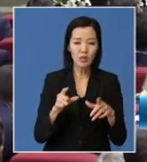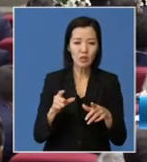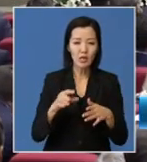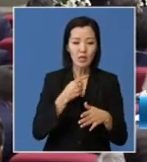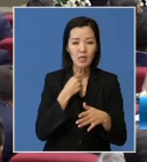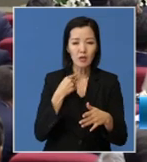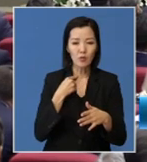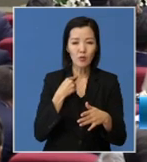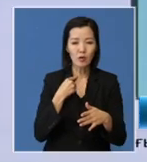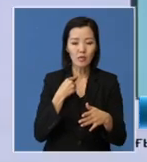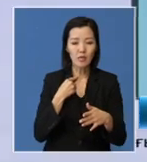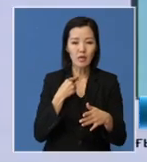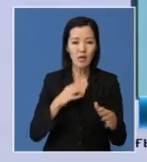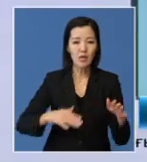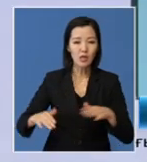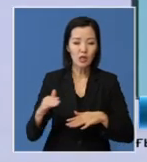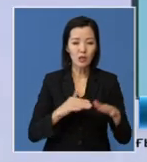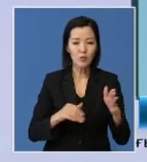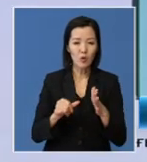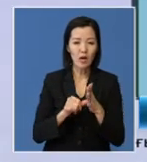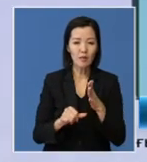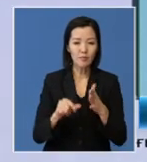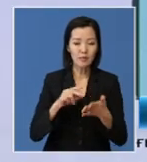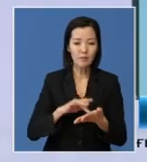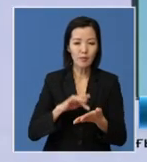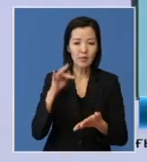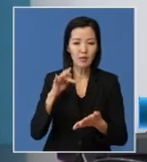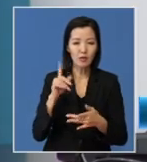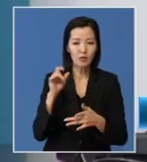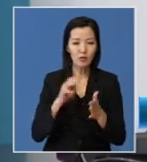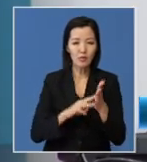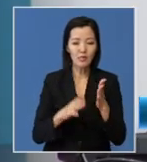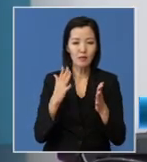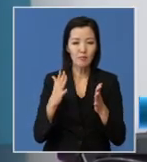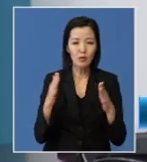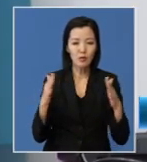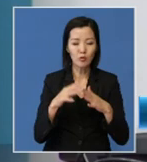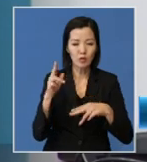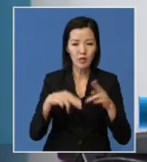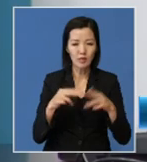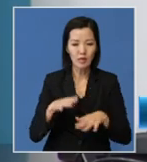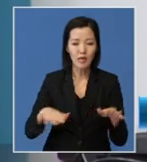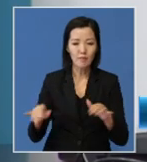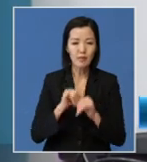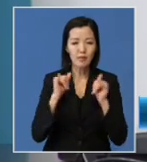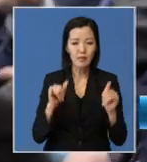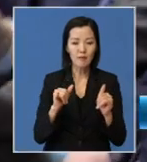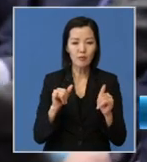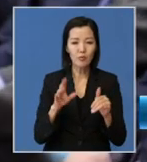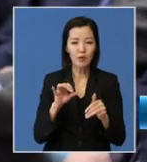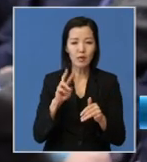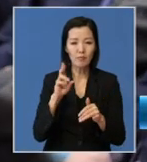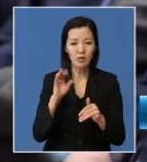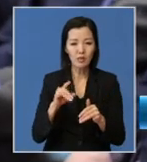орталығында жабық жүзу бассейні, 60 пәтерлі 185 тұрғын үй салынбақ. Аймақтарды дамыту бағдарламасы бойынша Еңбекші Қазақ,